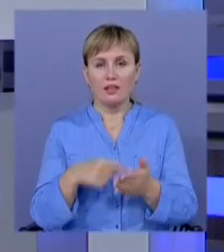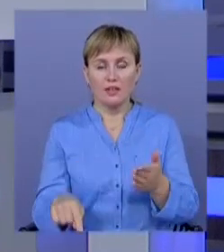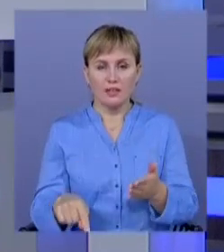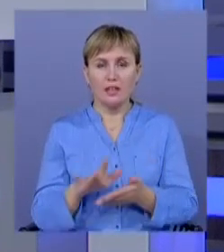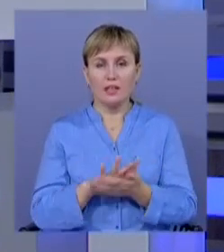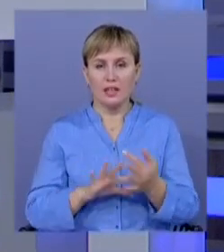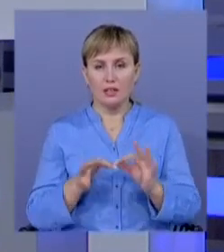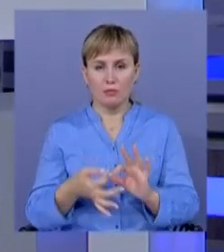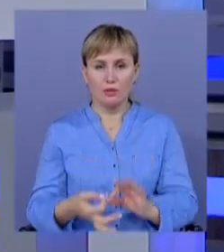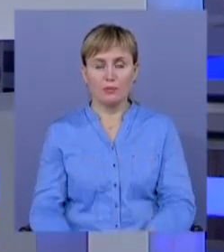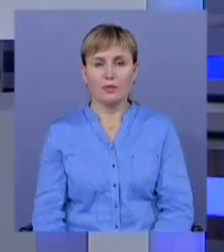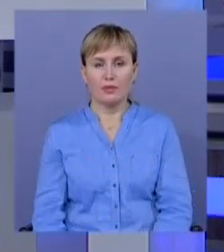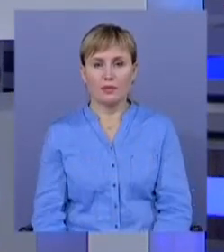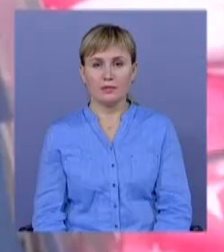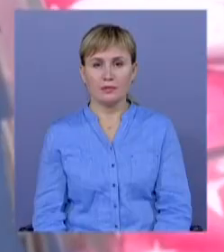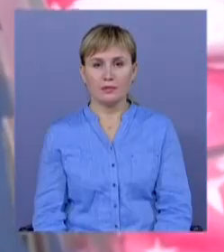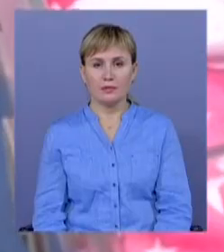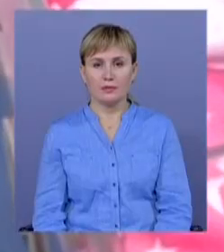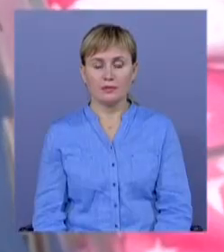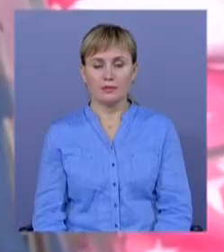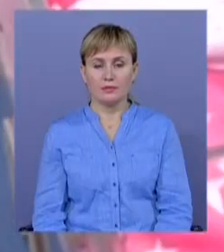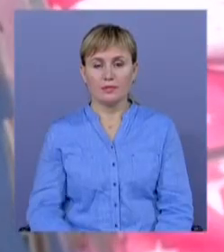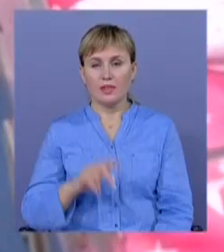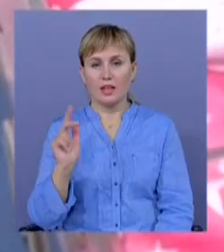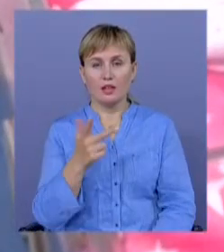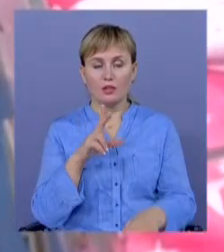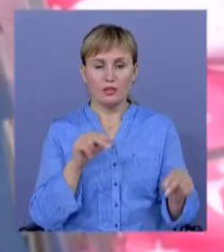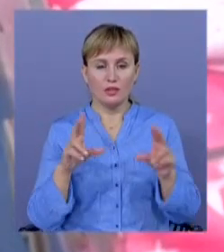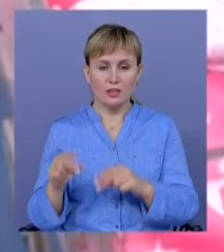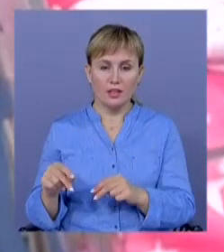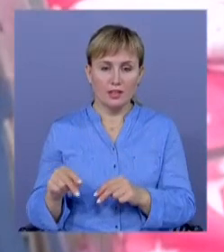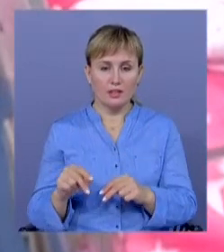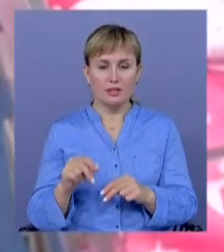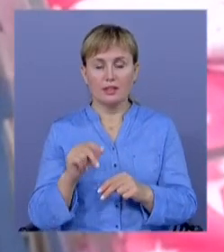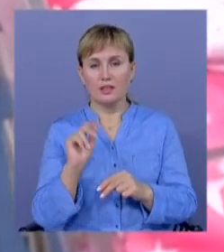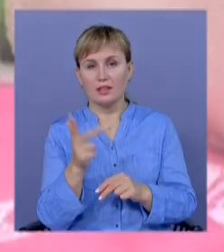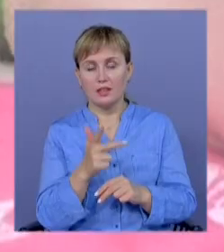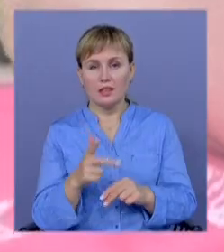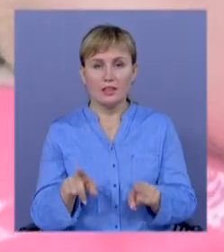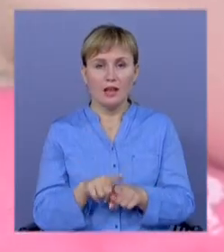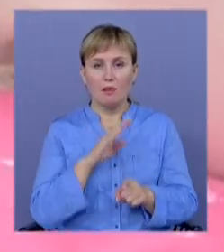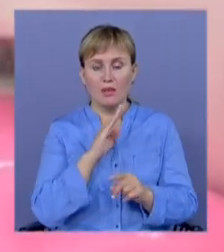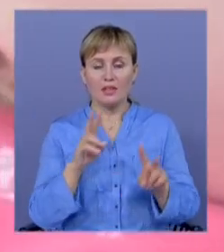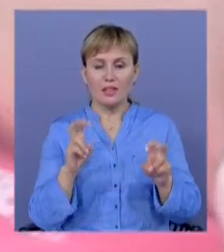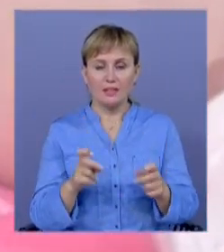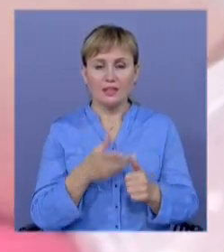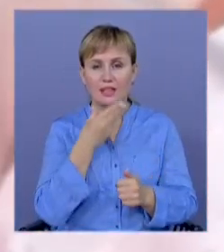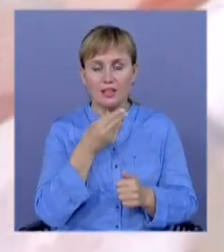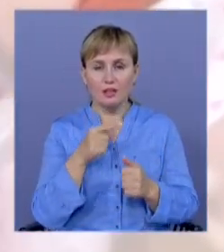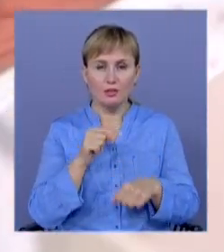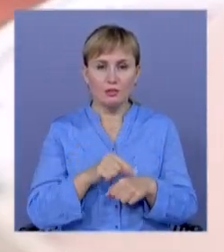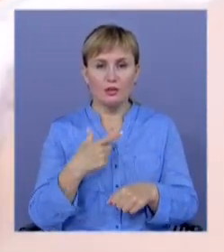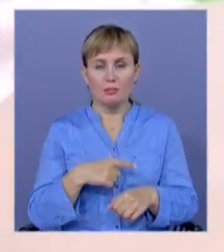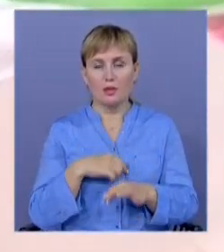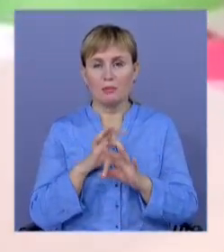Жадра Джалдыбаева продолжит тему. Тройное счастье. Жанерке Аман Есен, так малышей назвал их дедушка, чувствуют